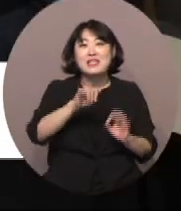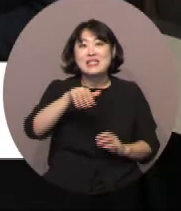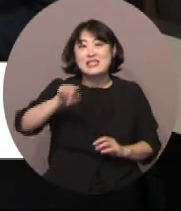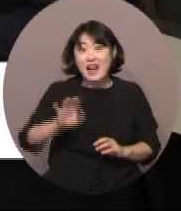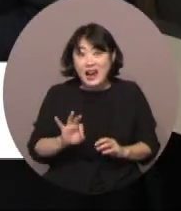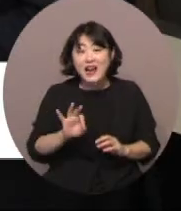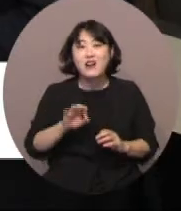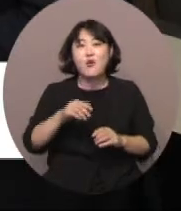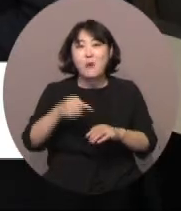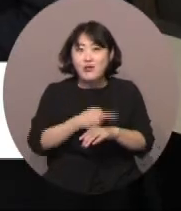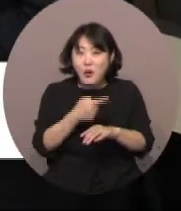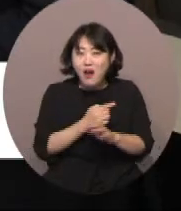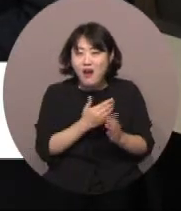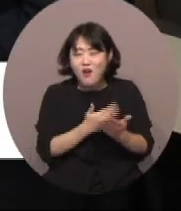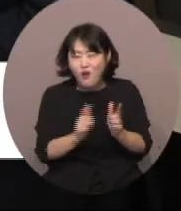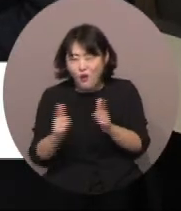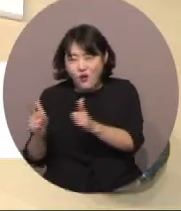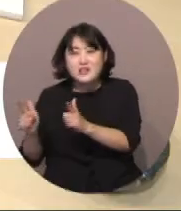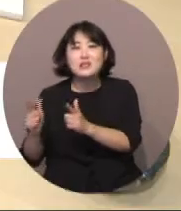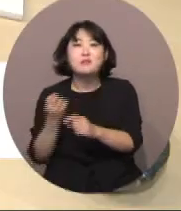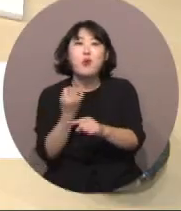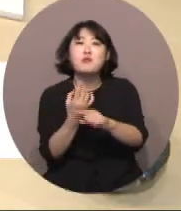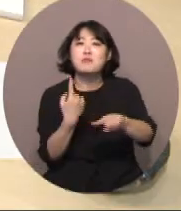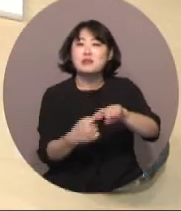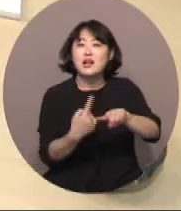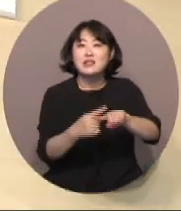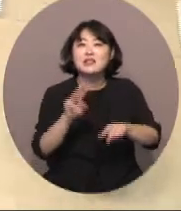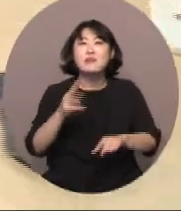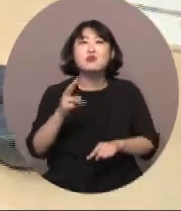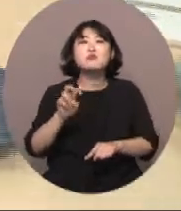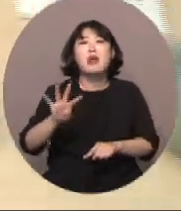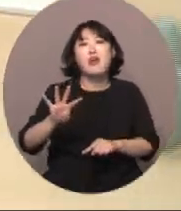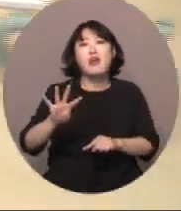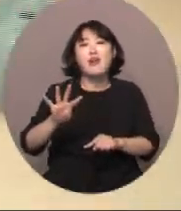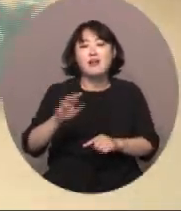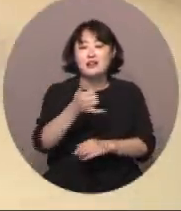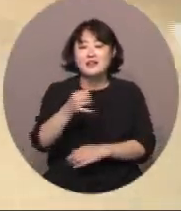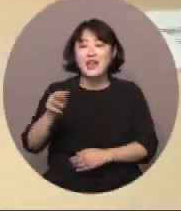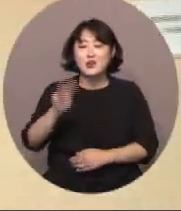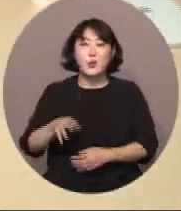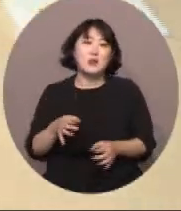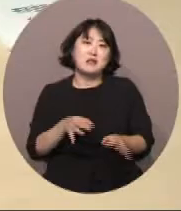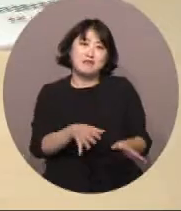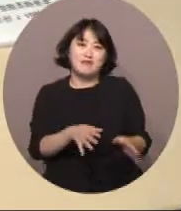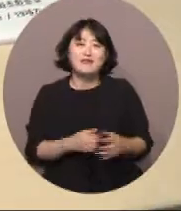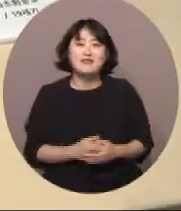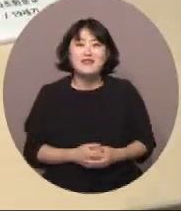조선시대 도자기까지 다양한 보물급 문화재 324점이 세종시에 온 겁니다.